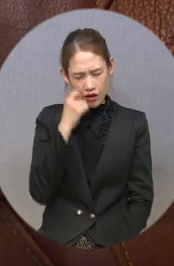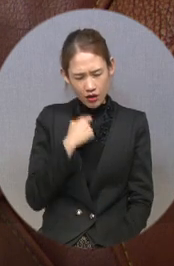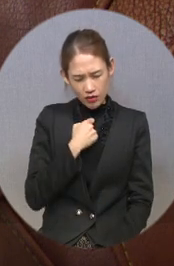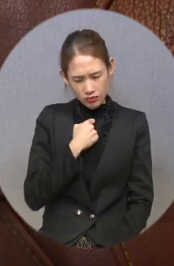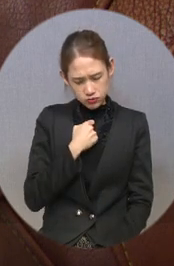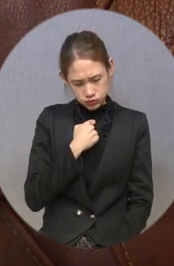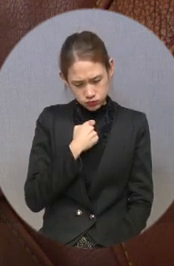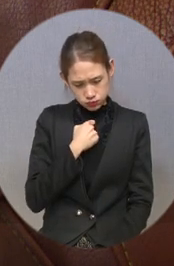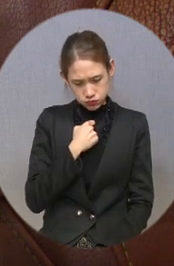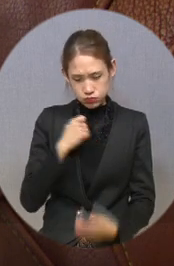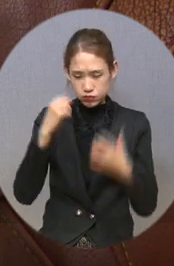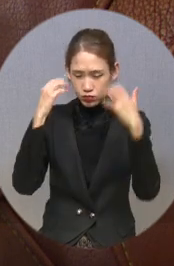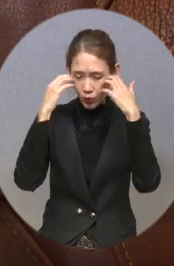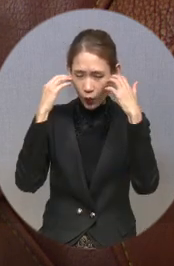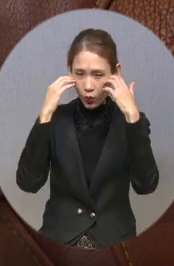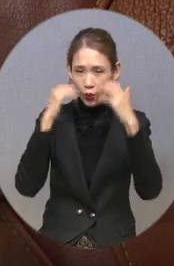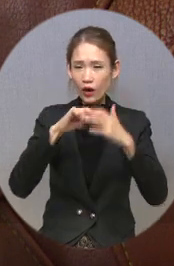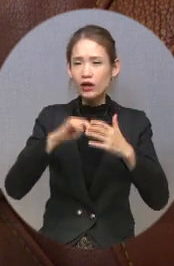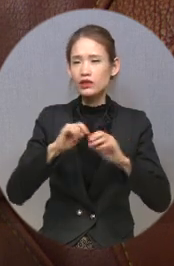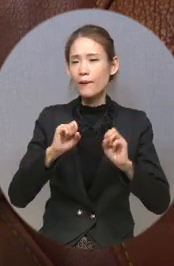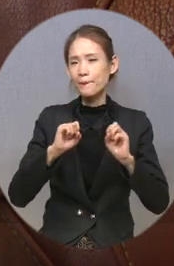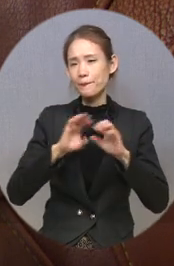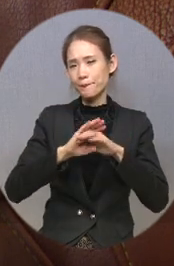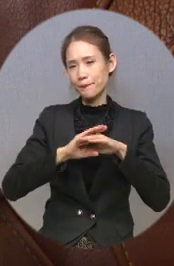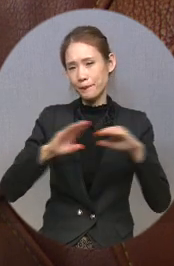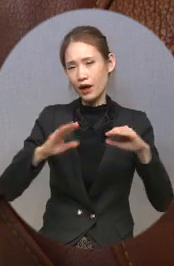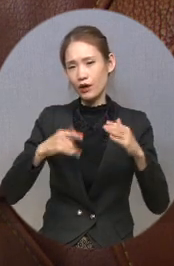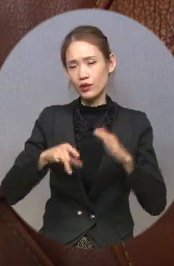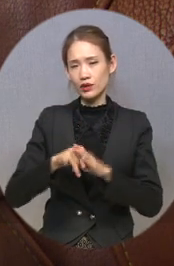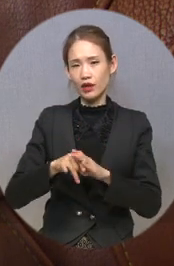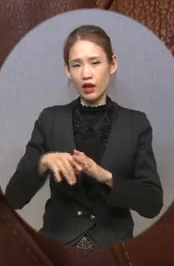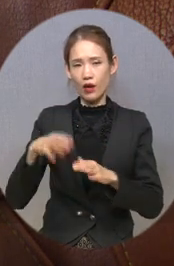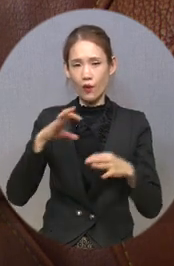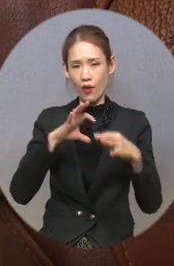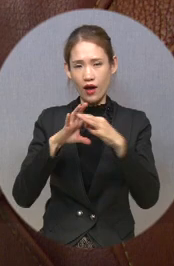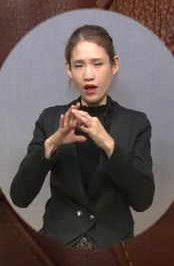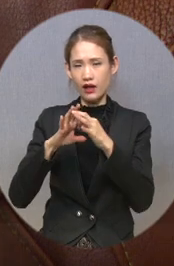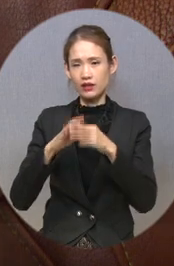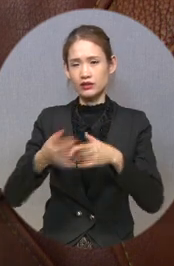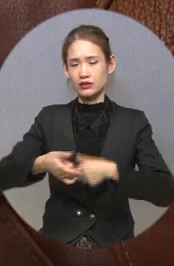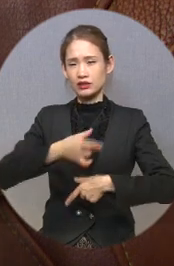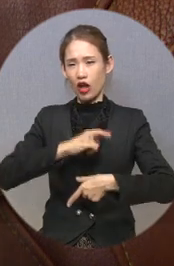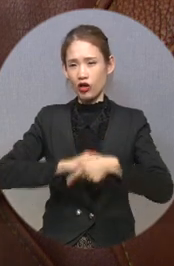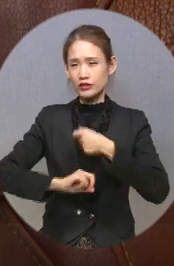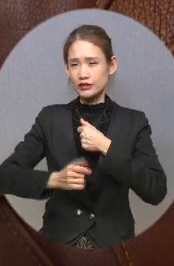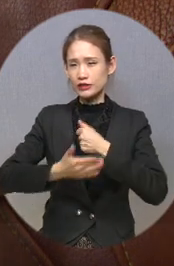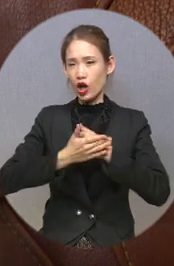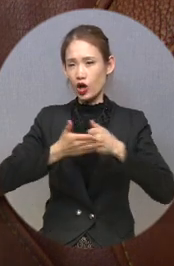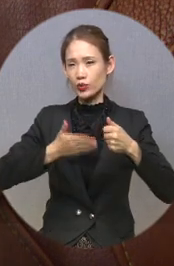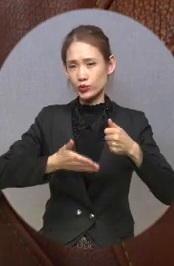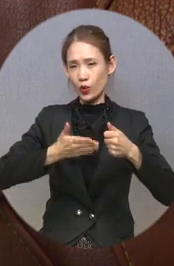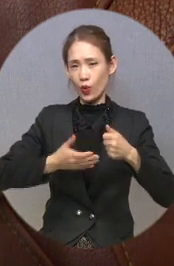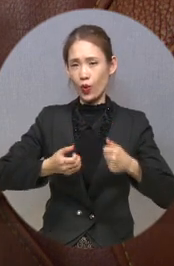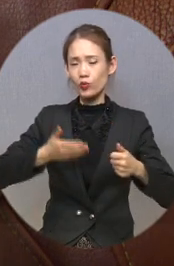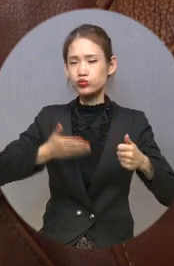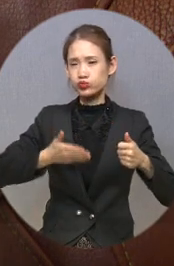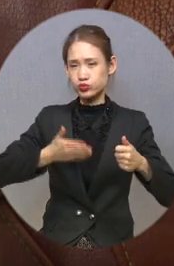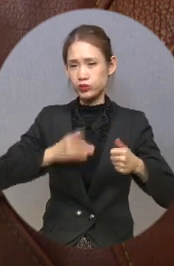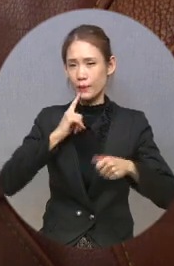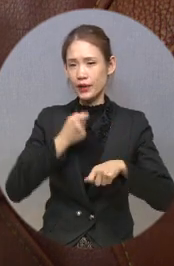속에서 벗어날 수 있게끔 관계 당국에서는 적극 협조해 주시길 간곡히